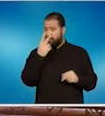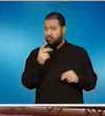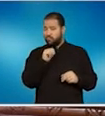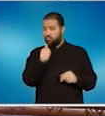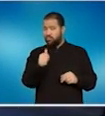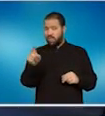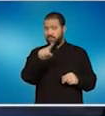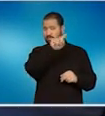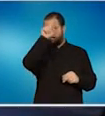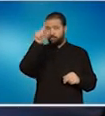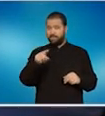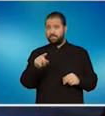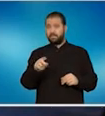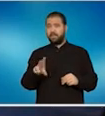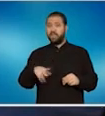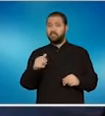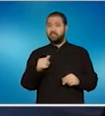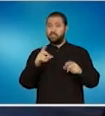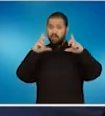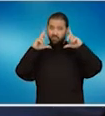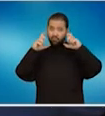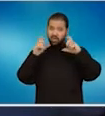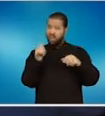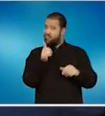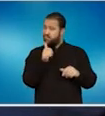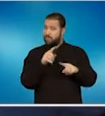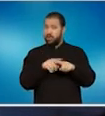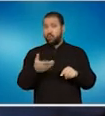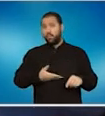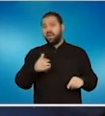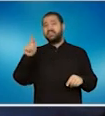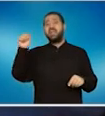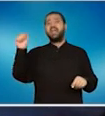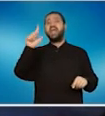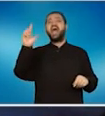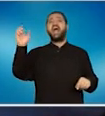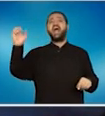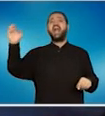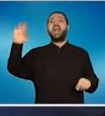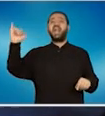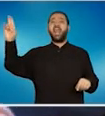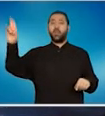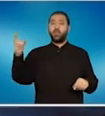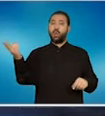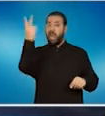imagini. Există imagini cu Părintele Galeriu. Ca să înțelegem